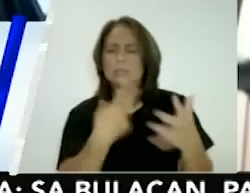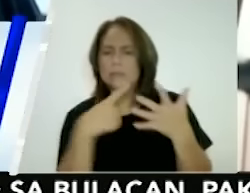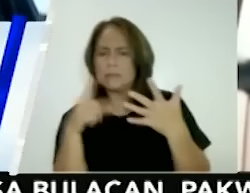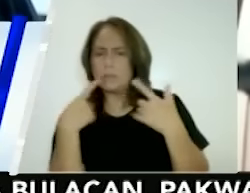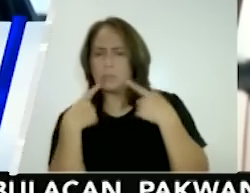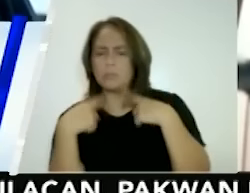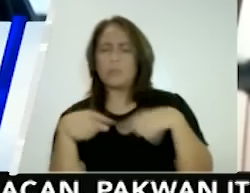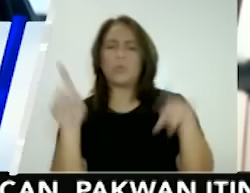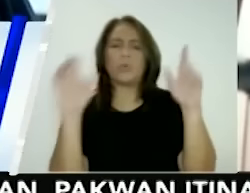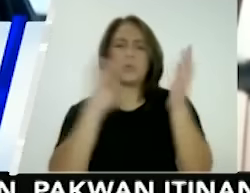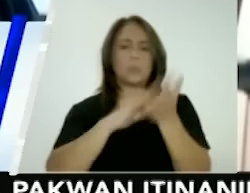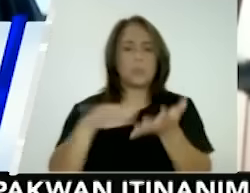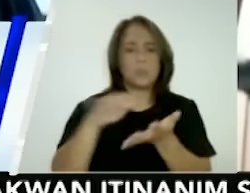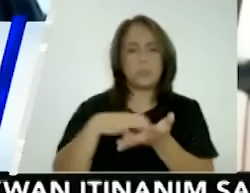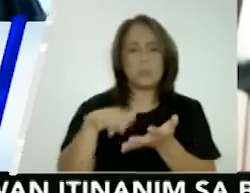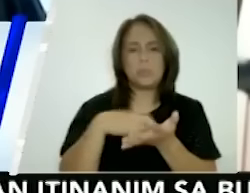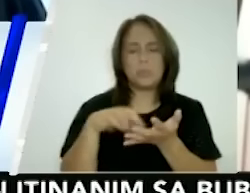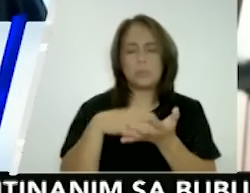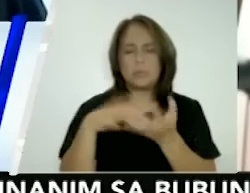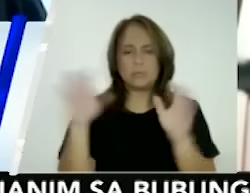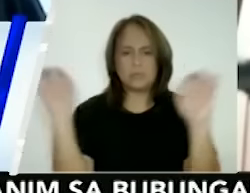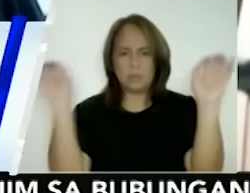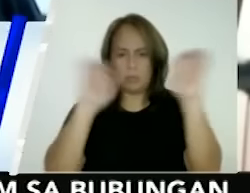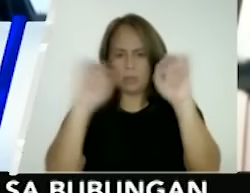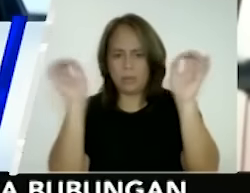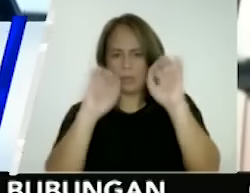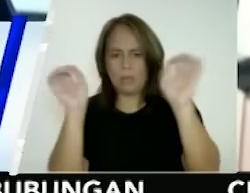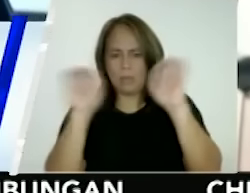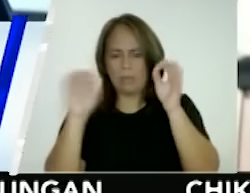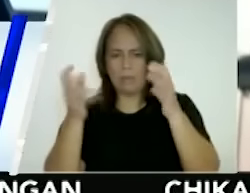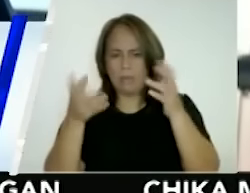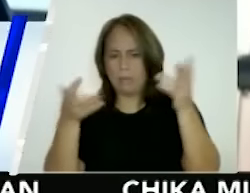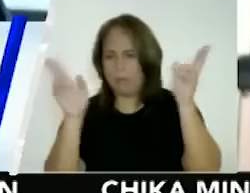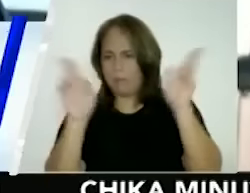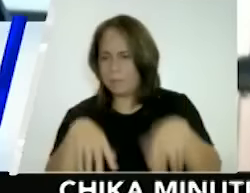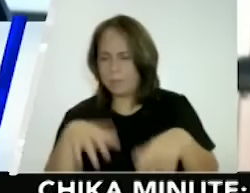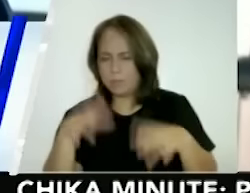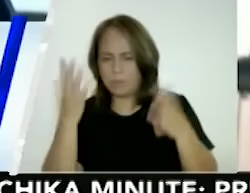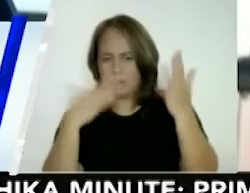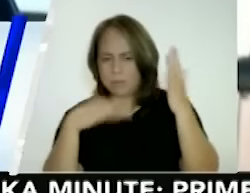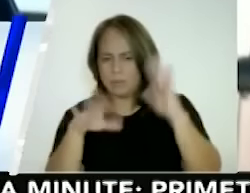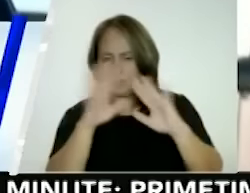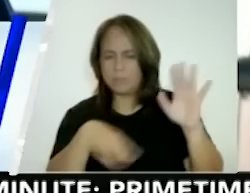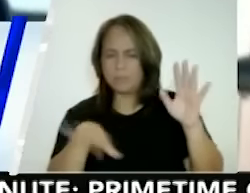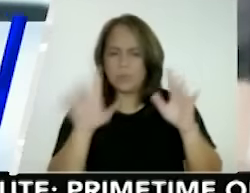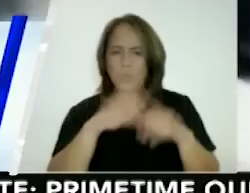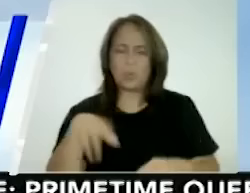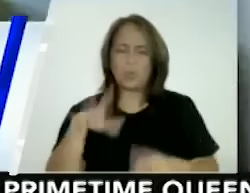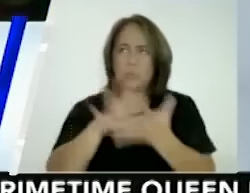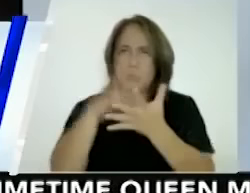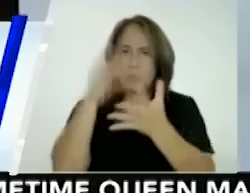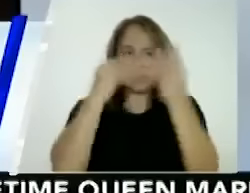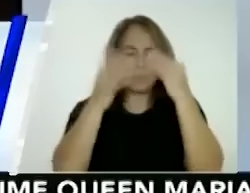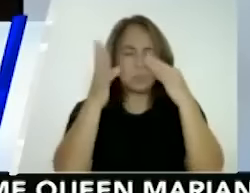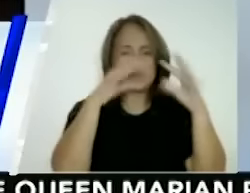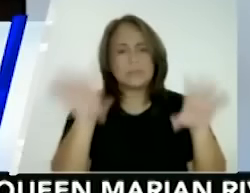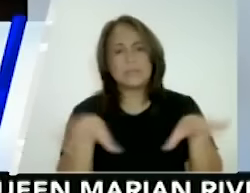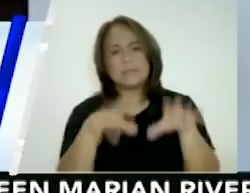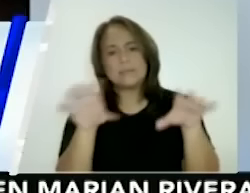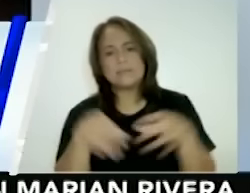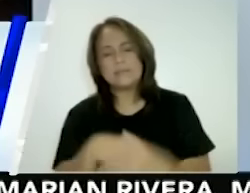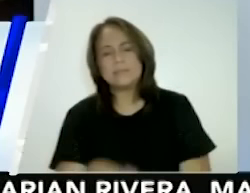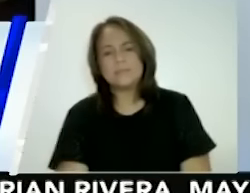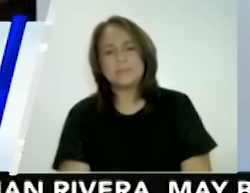activity without any accidents or mishap. Lahat natuto sa ganitong activity. Ang